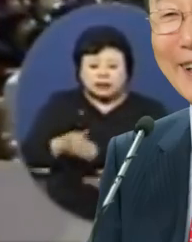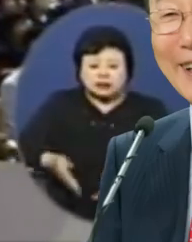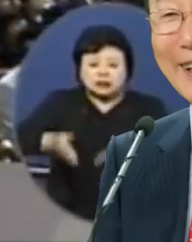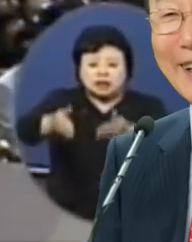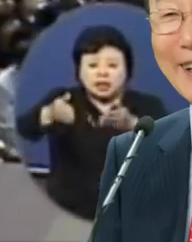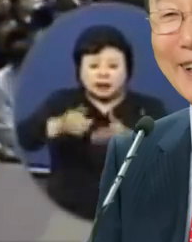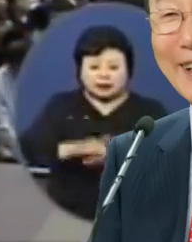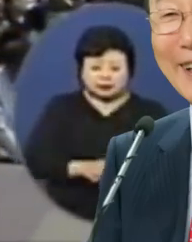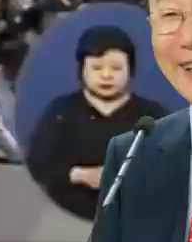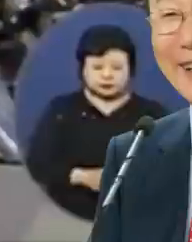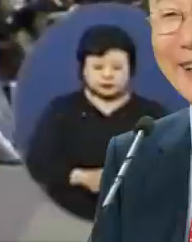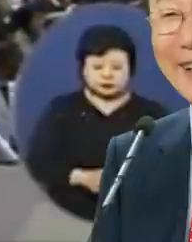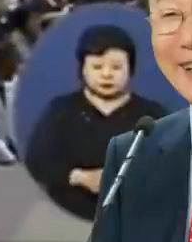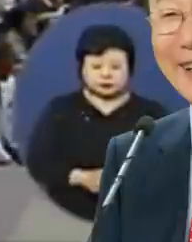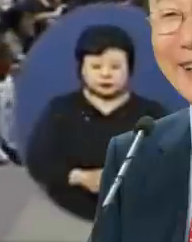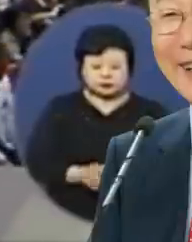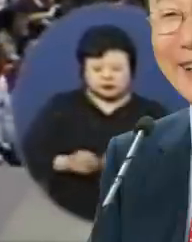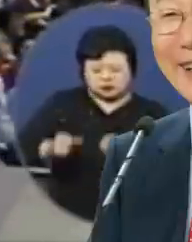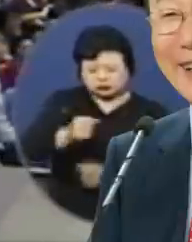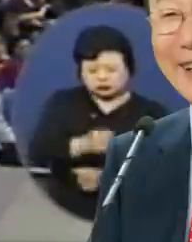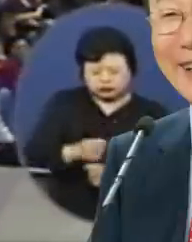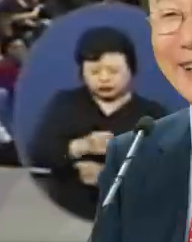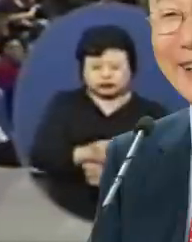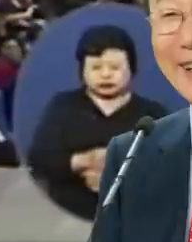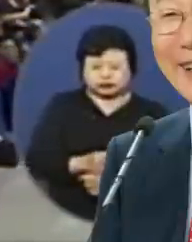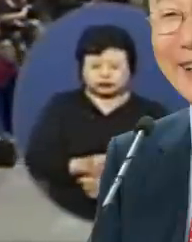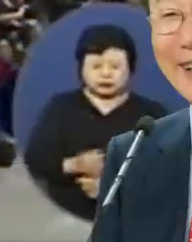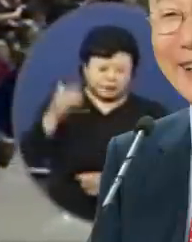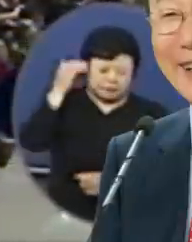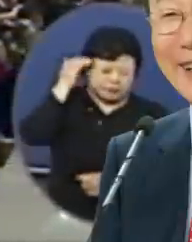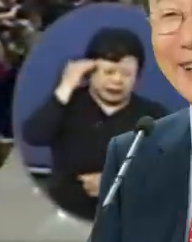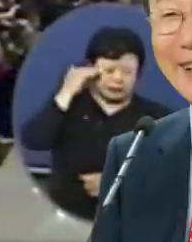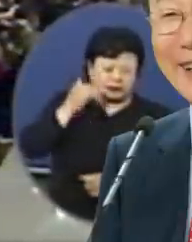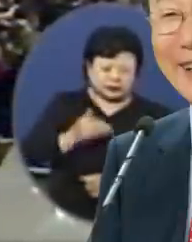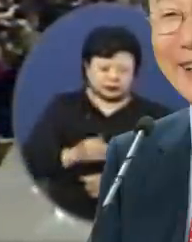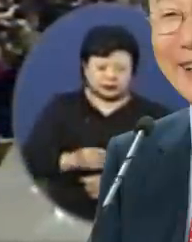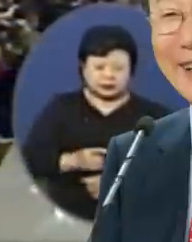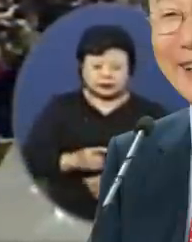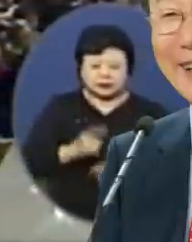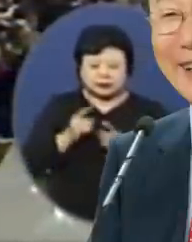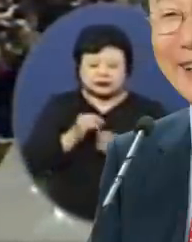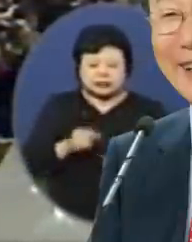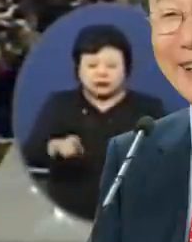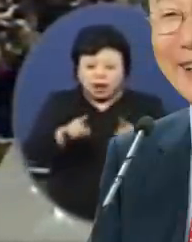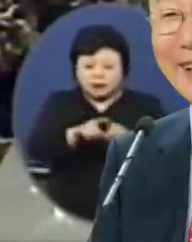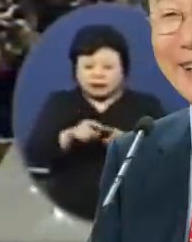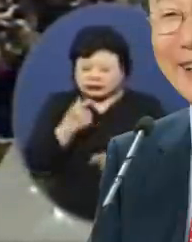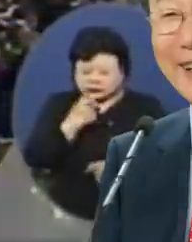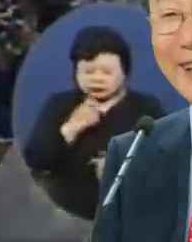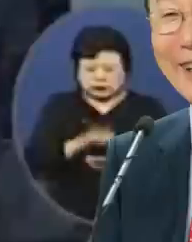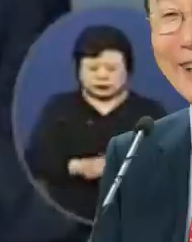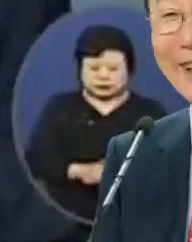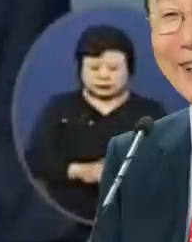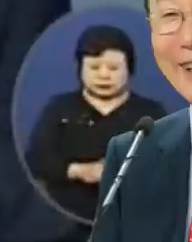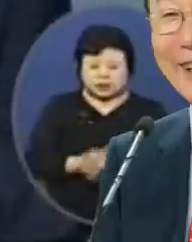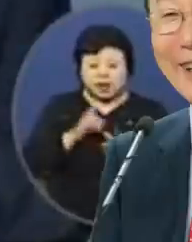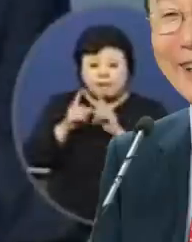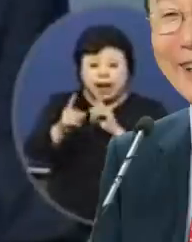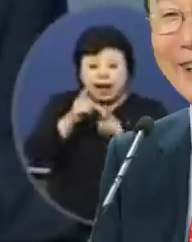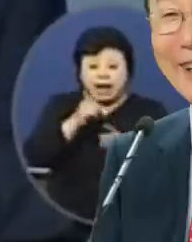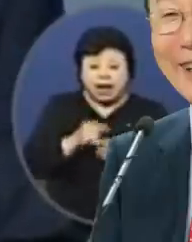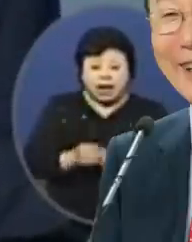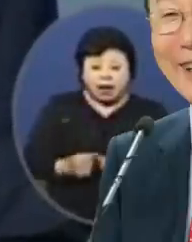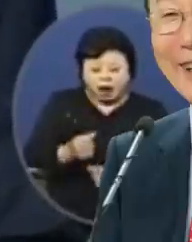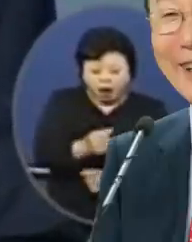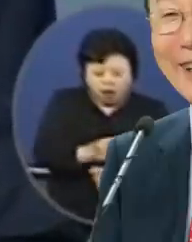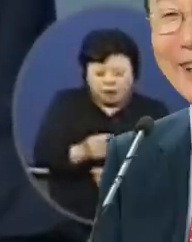우리를 얽어매고 붙잡아 회방을 놓으면 우리가 그 사람과 같이 하려고 하지 않는 것입니다. 말이 우리를